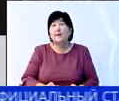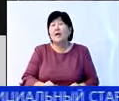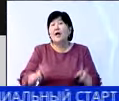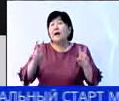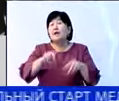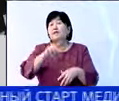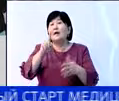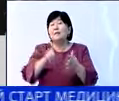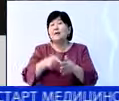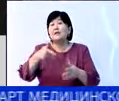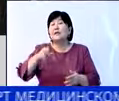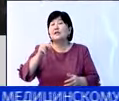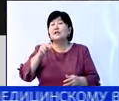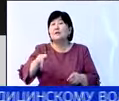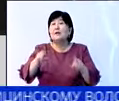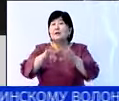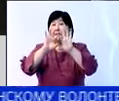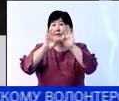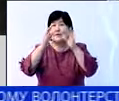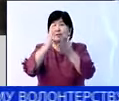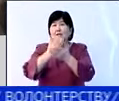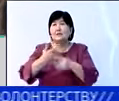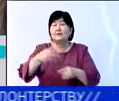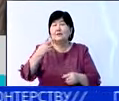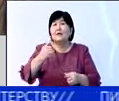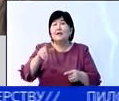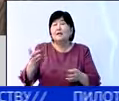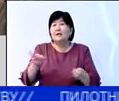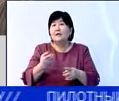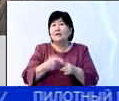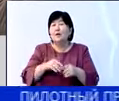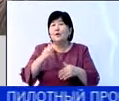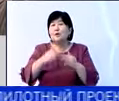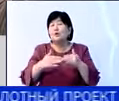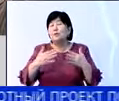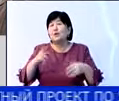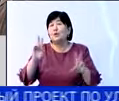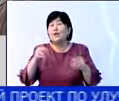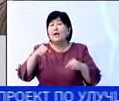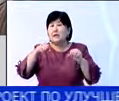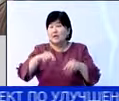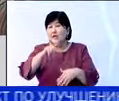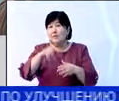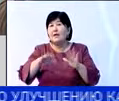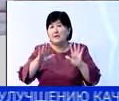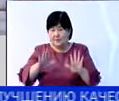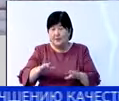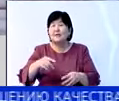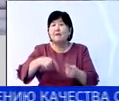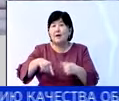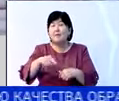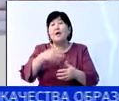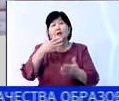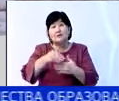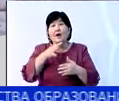Рассмотрите вопрос в рамках ГЧП. Здесь проживает 530 человек. Нет необходимости строить большой клуб. Решайте вопрос с местными предпринимателями. В